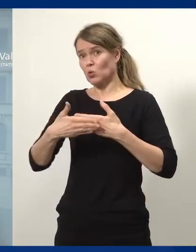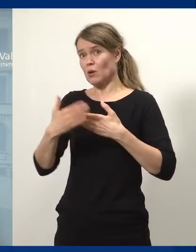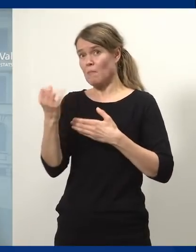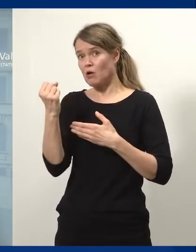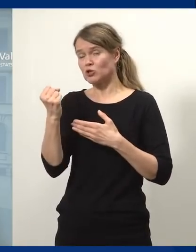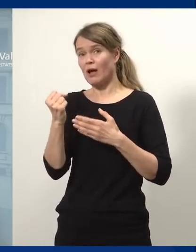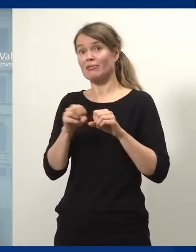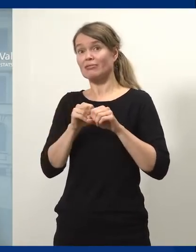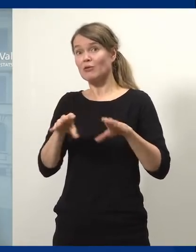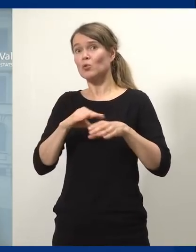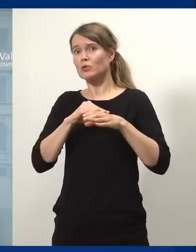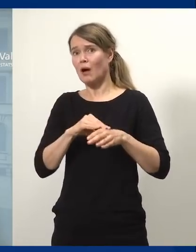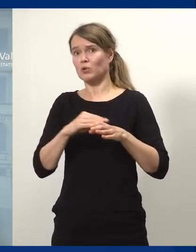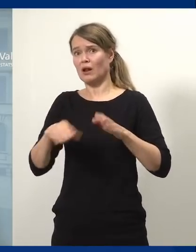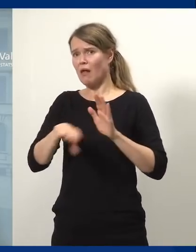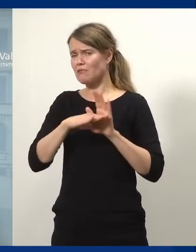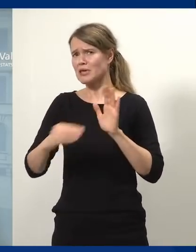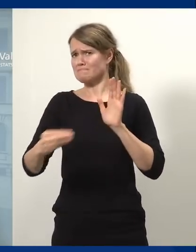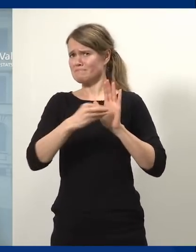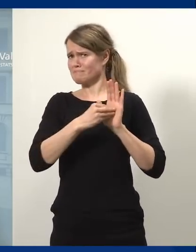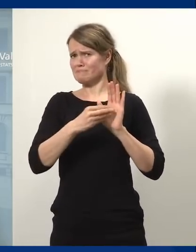siihen isompi muutos tehtiin. Kiitos.